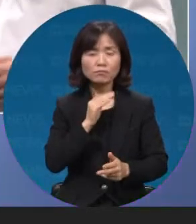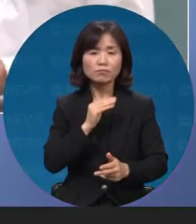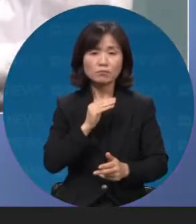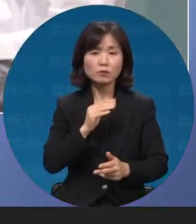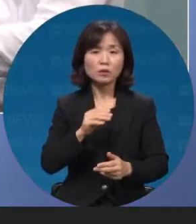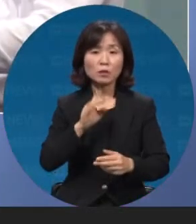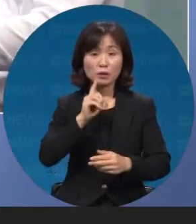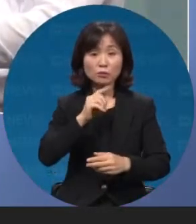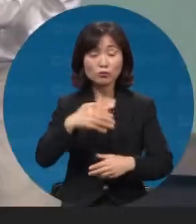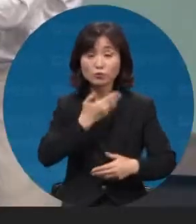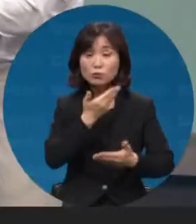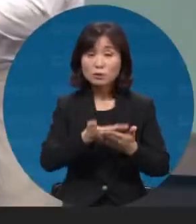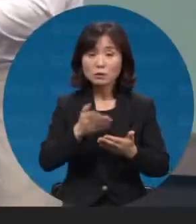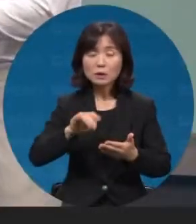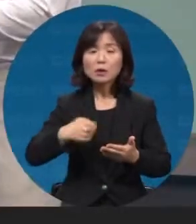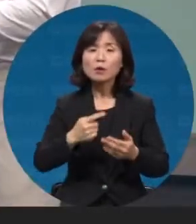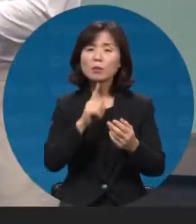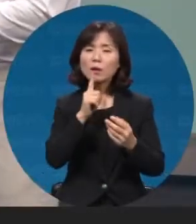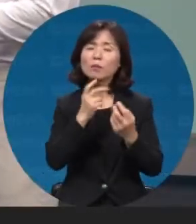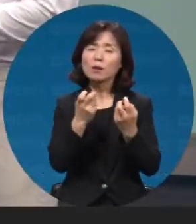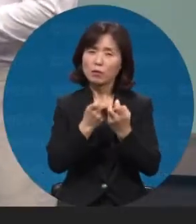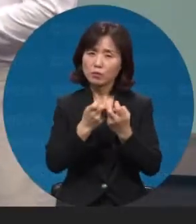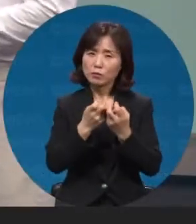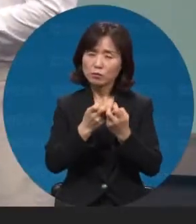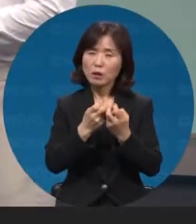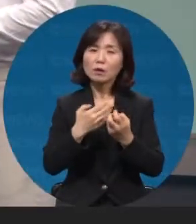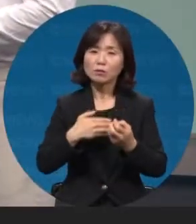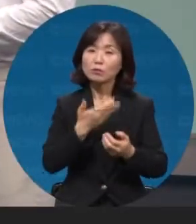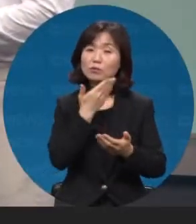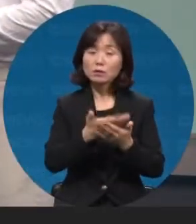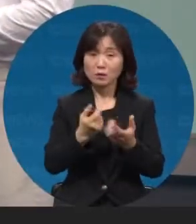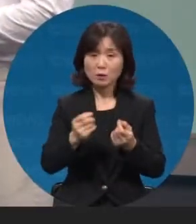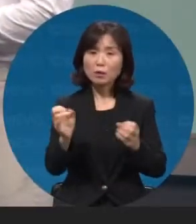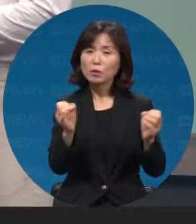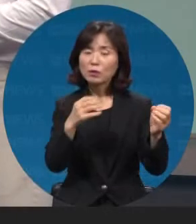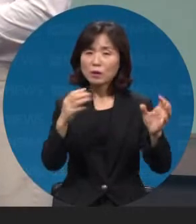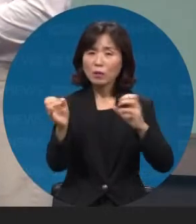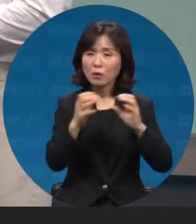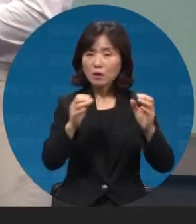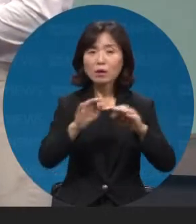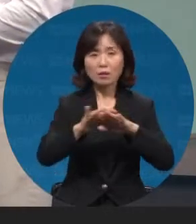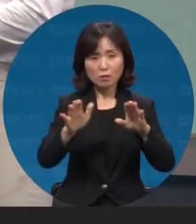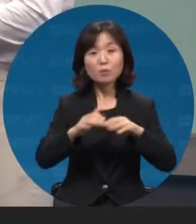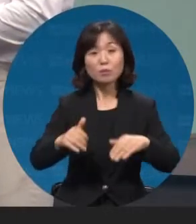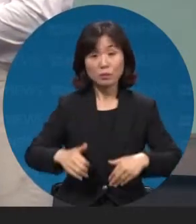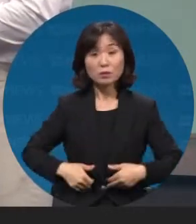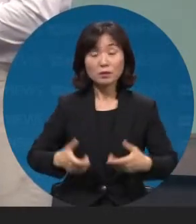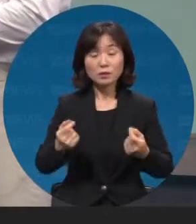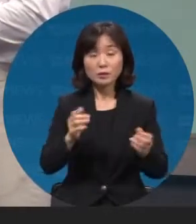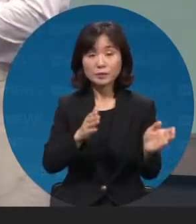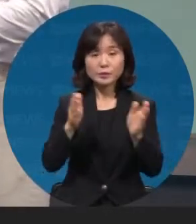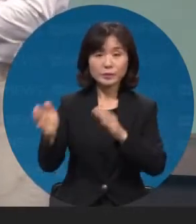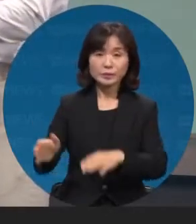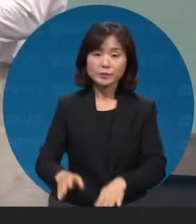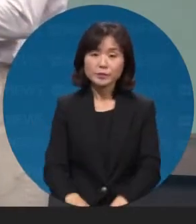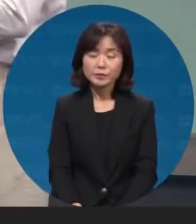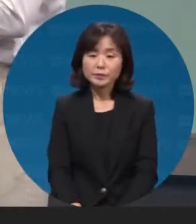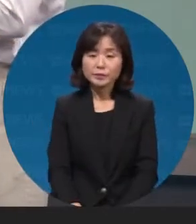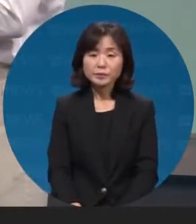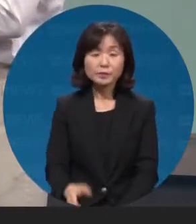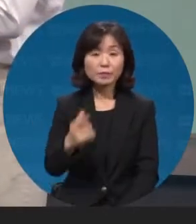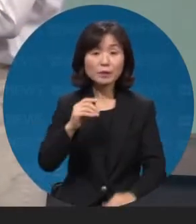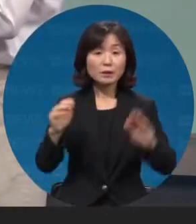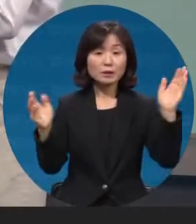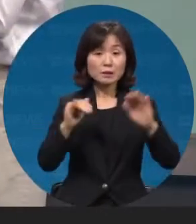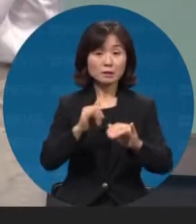사실을 기억해야 겠습니다 4 대화를 풀어야 되지 않겠습니까 아무리 교육 정책에 반대할 수 있지만 예 마지막 소식 보겠습니다 일본